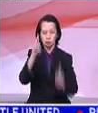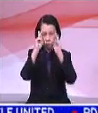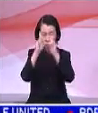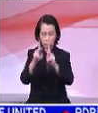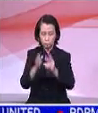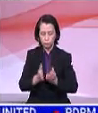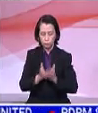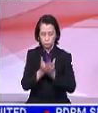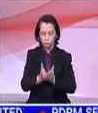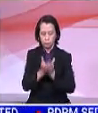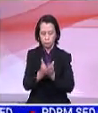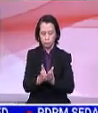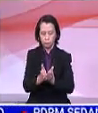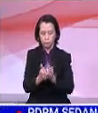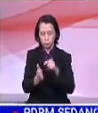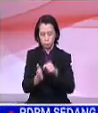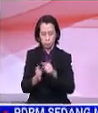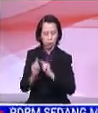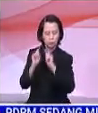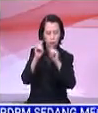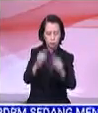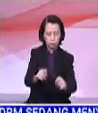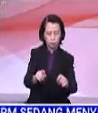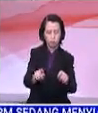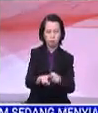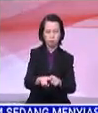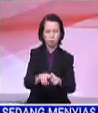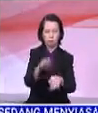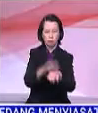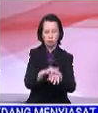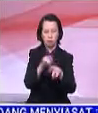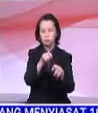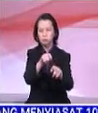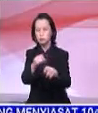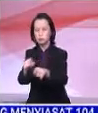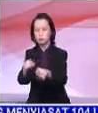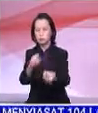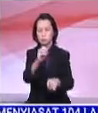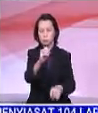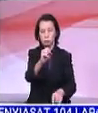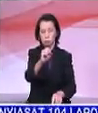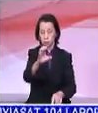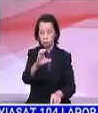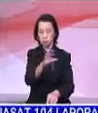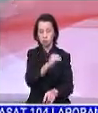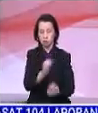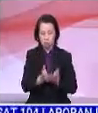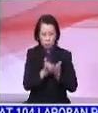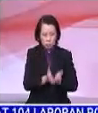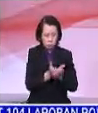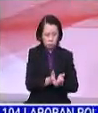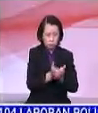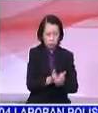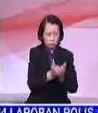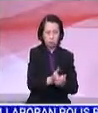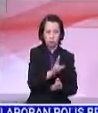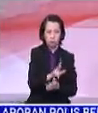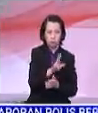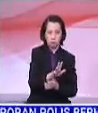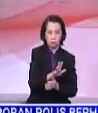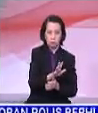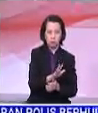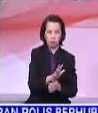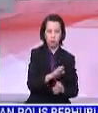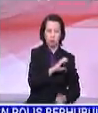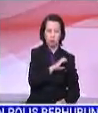Kapal Maritim KM Amanah digerakkan sebagai on-scene coordinator OSC, manakala bot PSC 35 milik